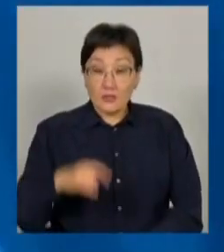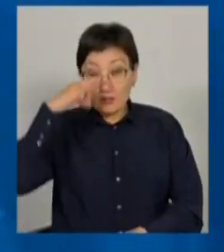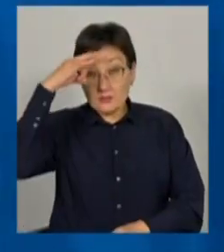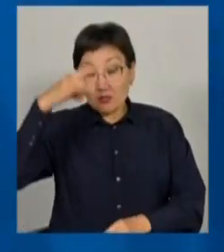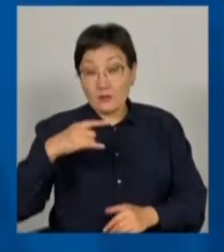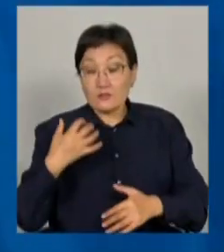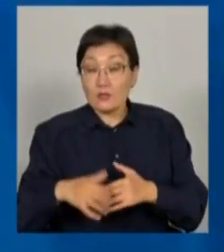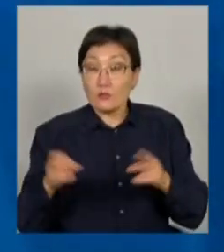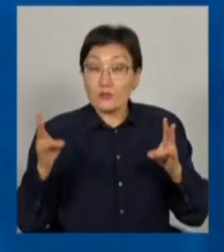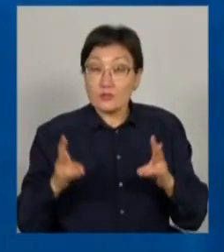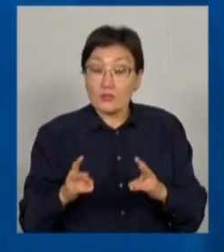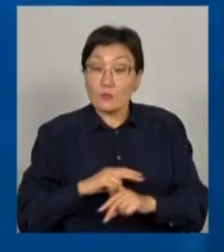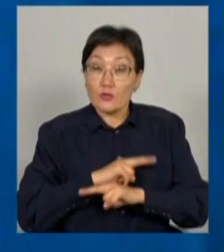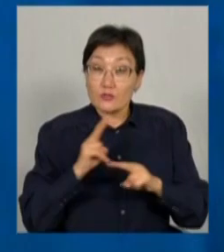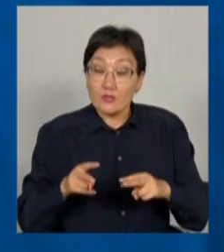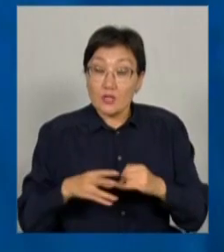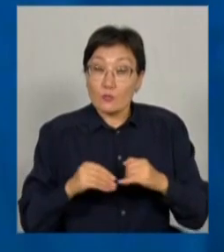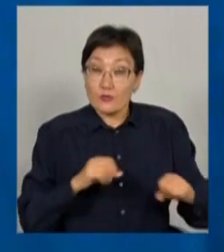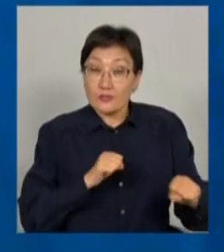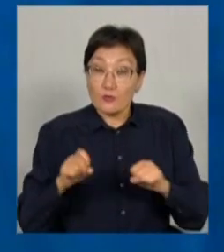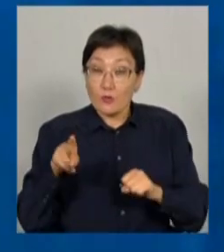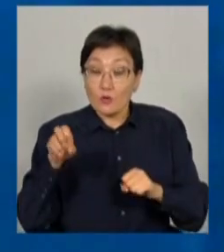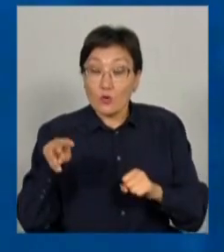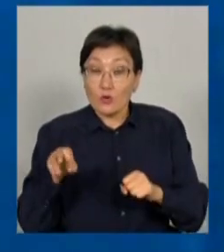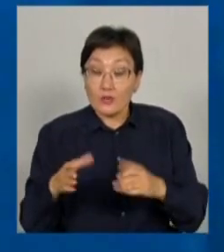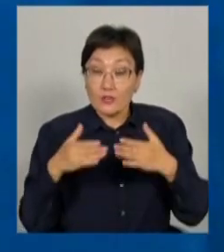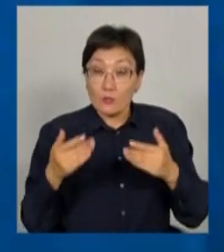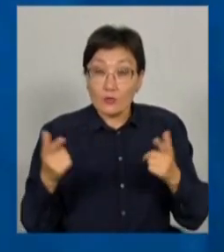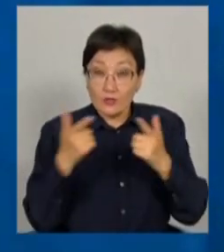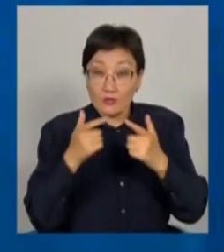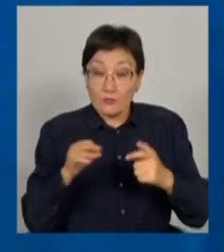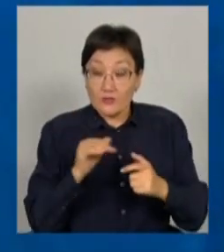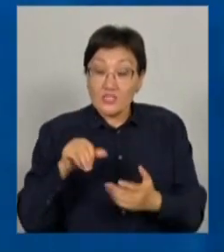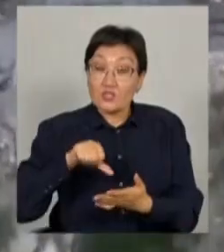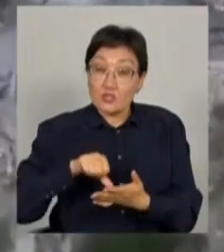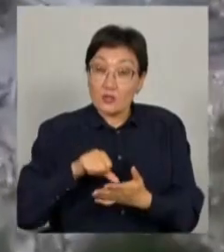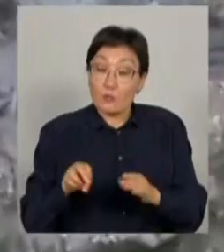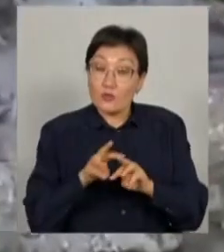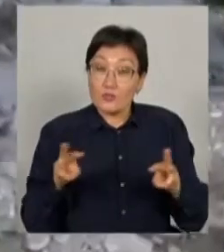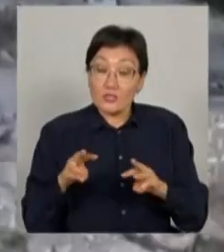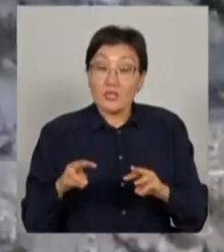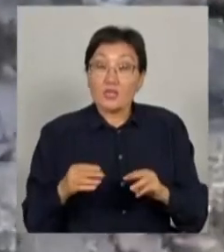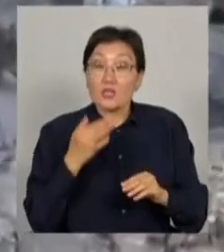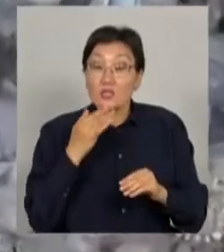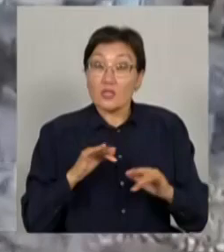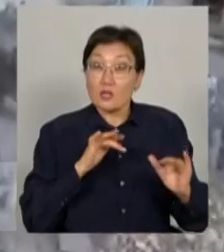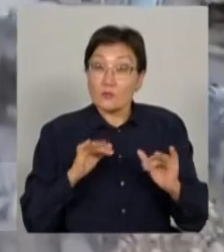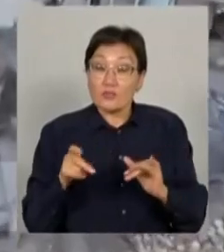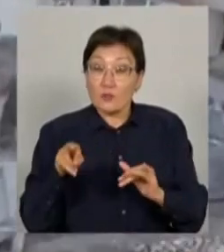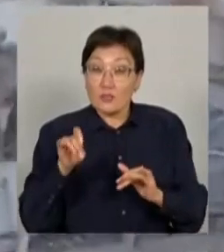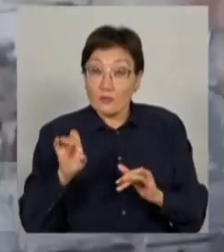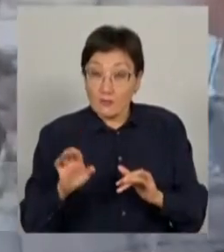Казахстанцев среди пострадавших и погибших от землетрясения в Марокко нет. Об этом сообщил официальный представитель Министерства иностранных дел Айбек